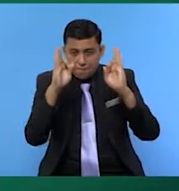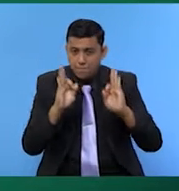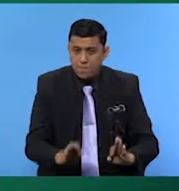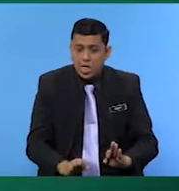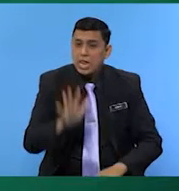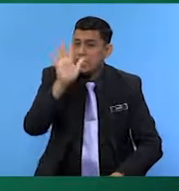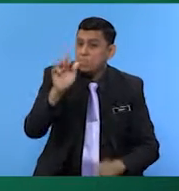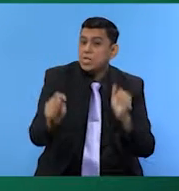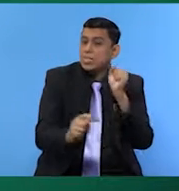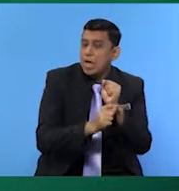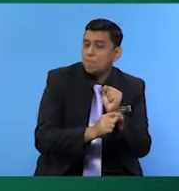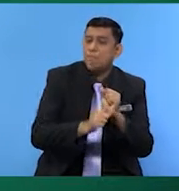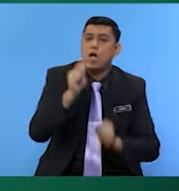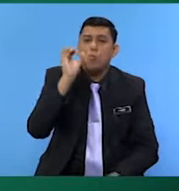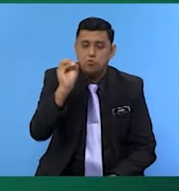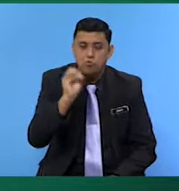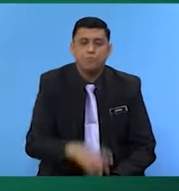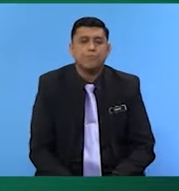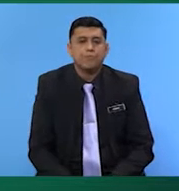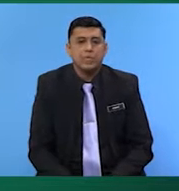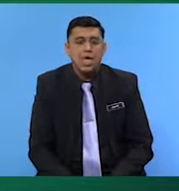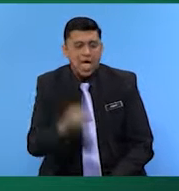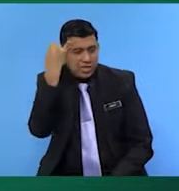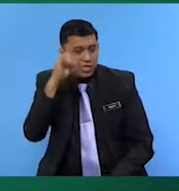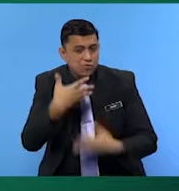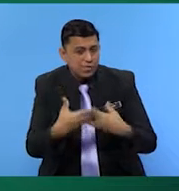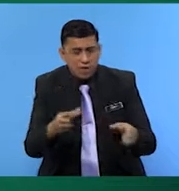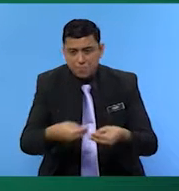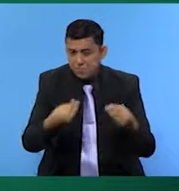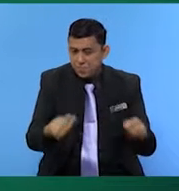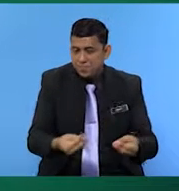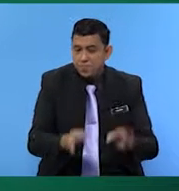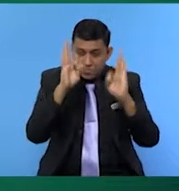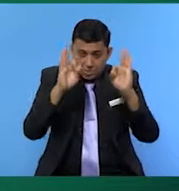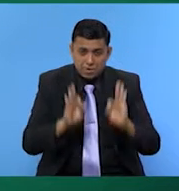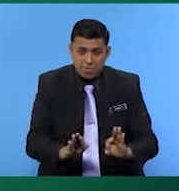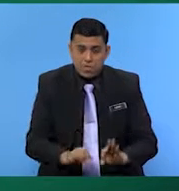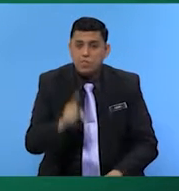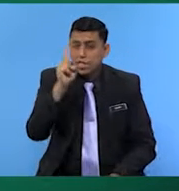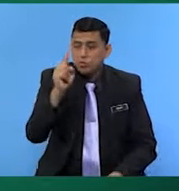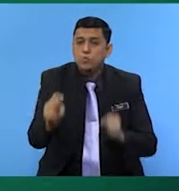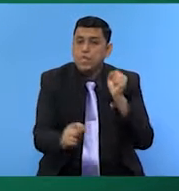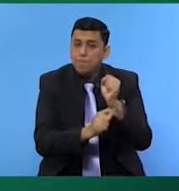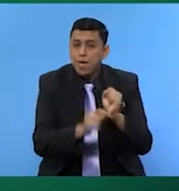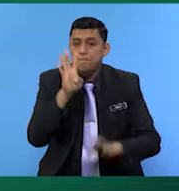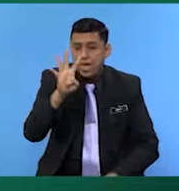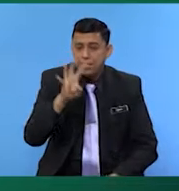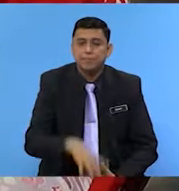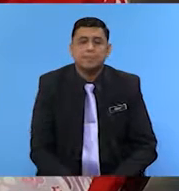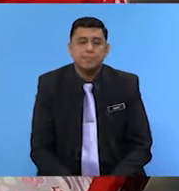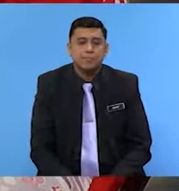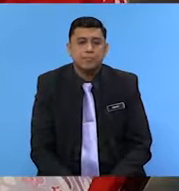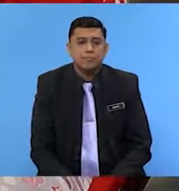adalah 5 + 0. Dan jika salah satu idea sudah diberi, format yang sesuai adalah 1 + 4. Baik